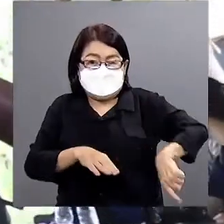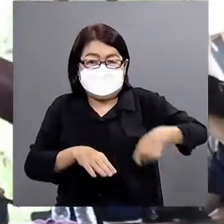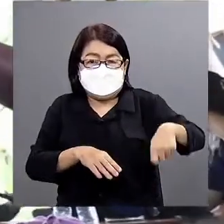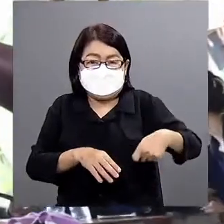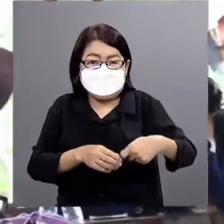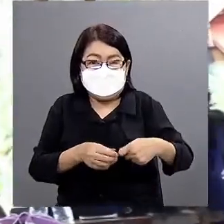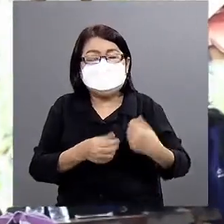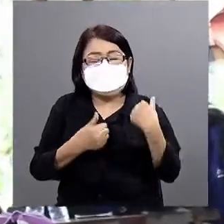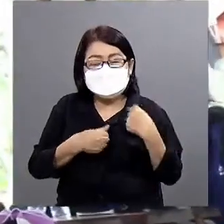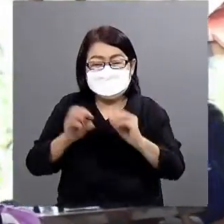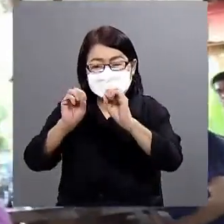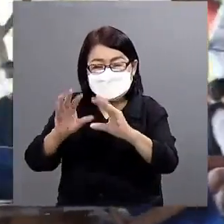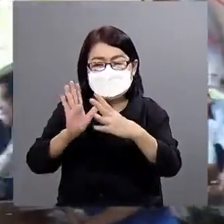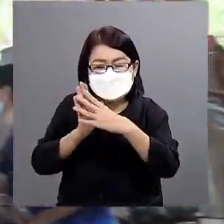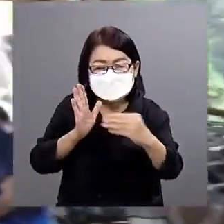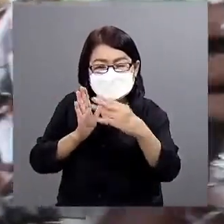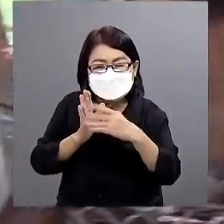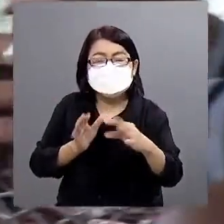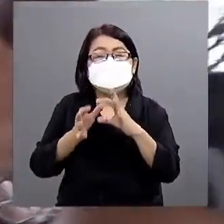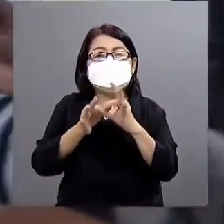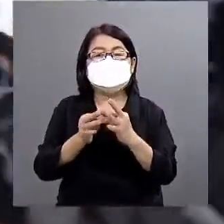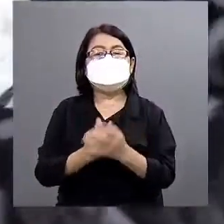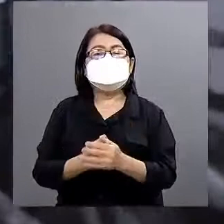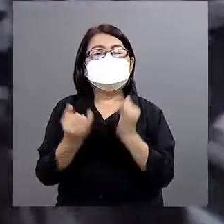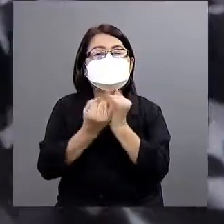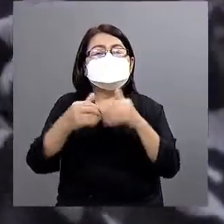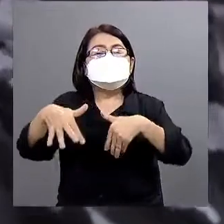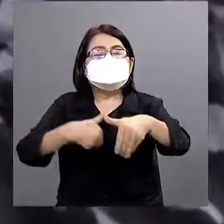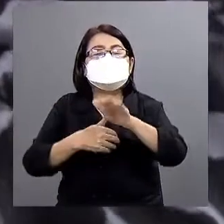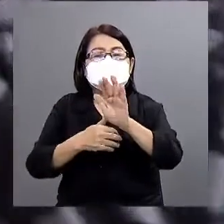นตรีพื้นบ้านผ่านสายตาคนรุ่นใหม่ด้วยครับ